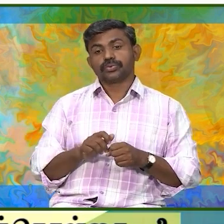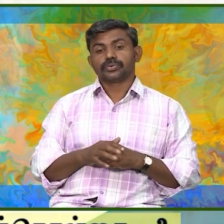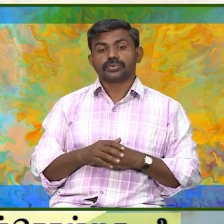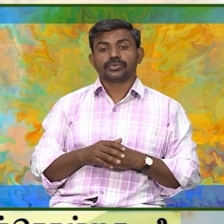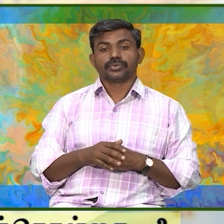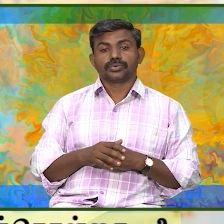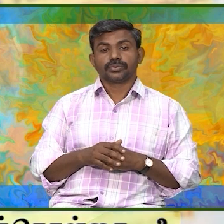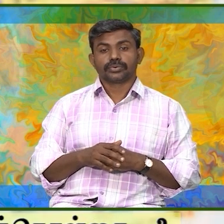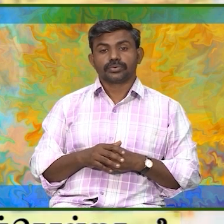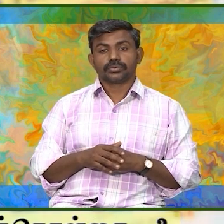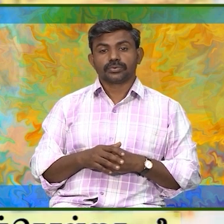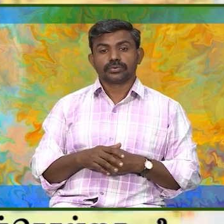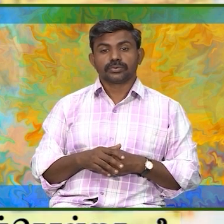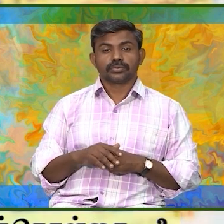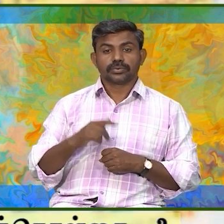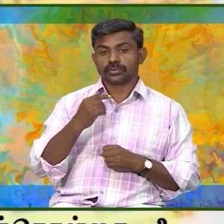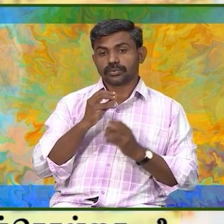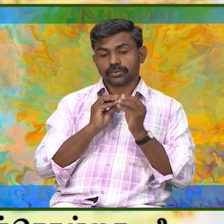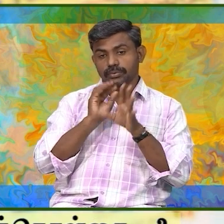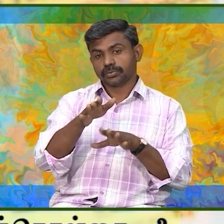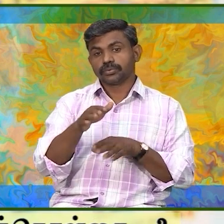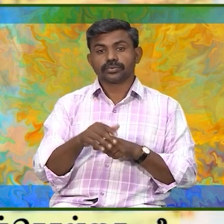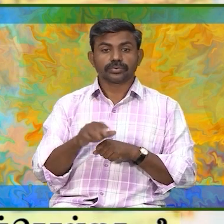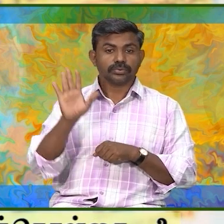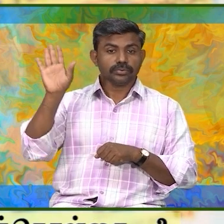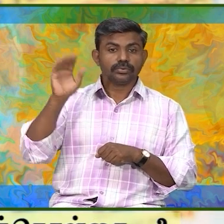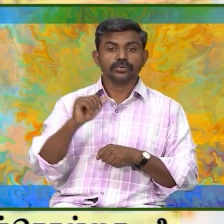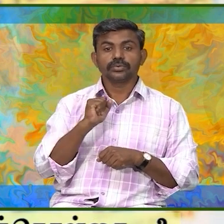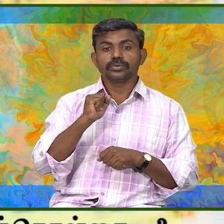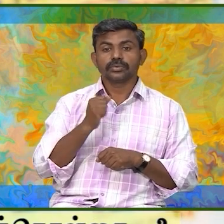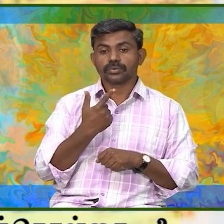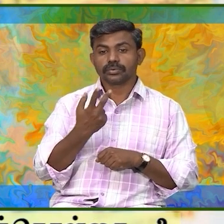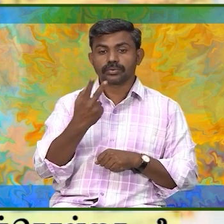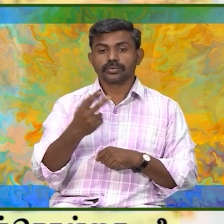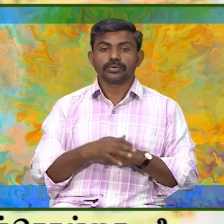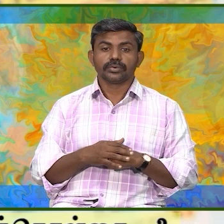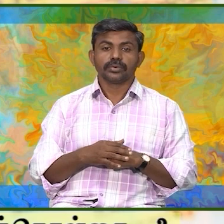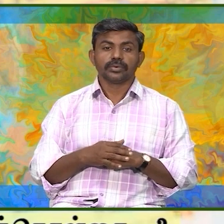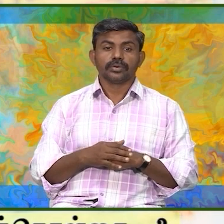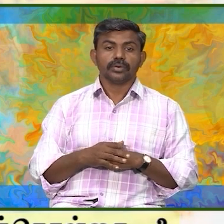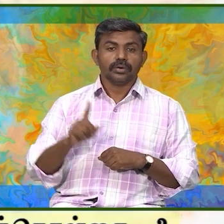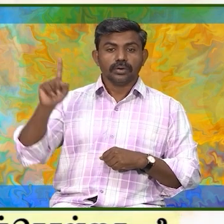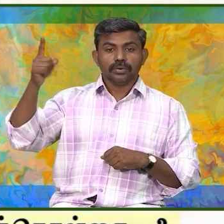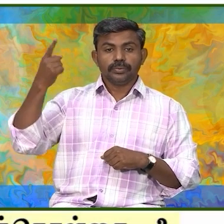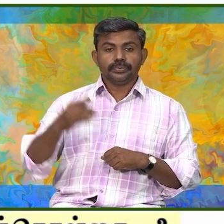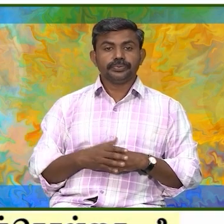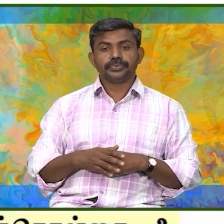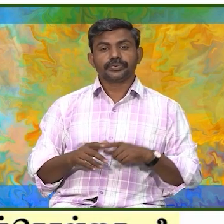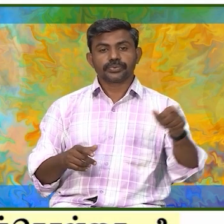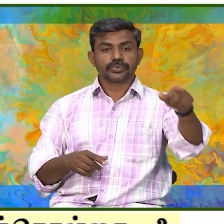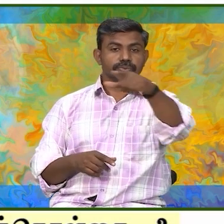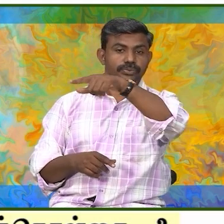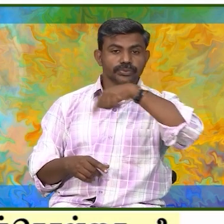சிற்பி. சரி, அவர் அறிவித்த அந்த பஞ்சசீல கொள்கை என்னென்னலாம் அப்படிங்கிறத பார்க்கலாமா? ஒன்று, ஒவ்வொரு